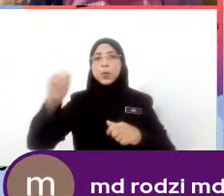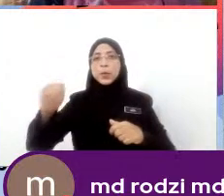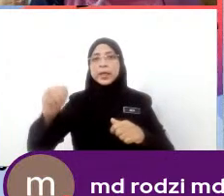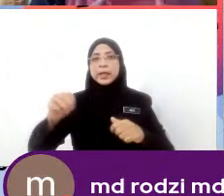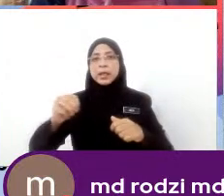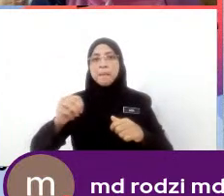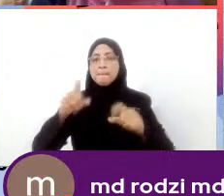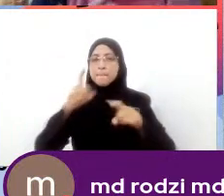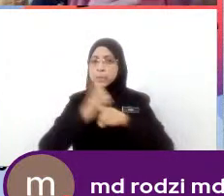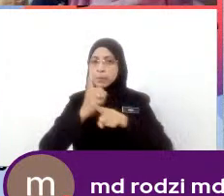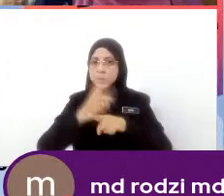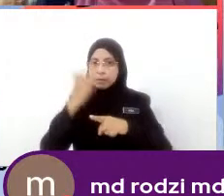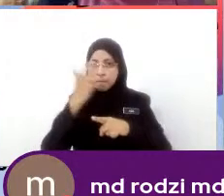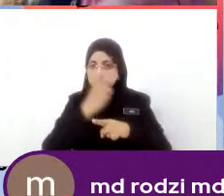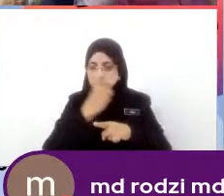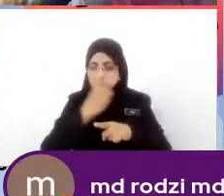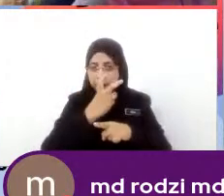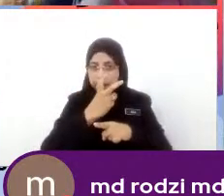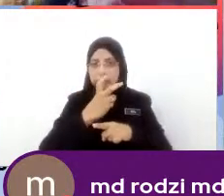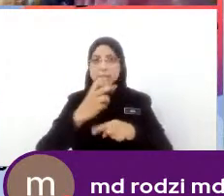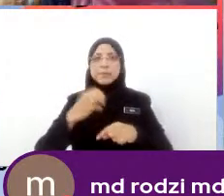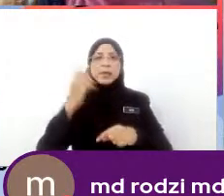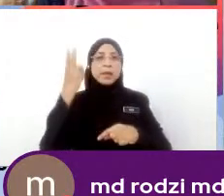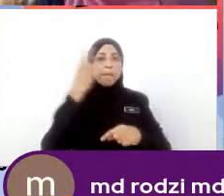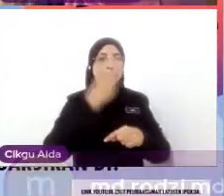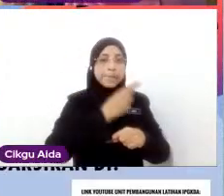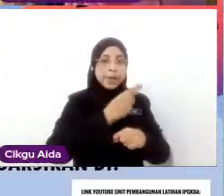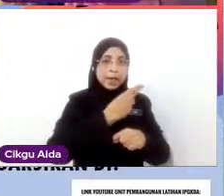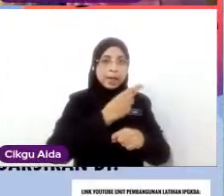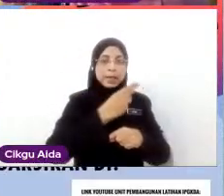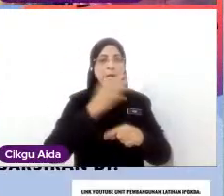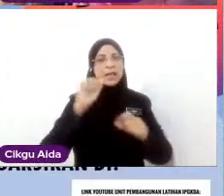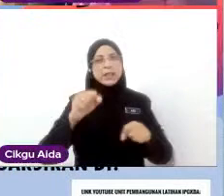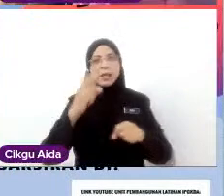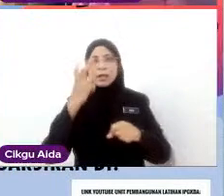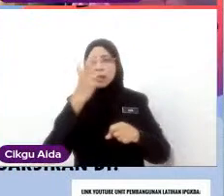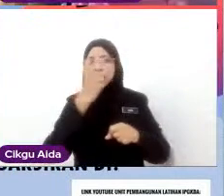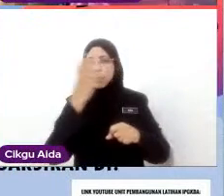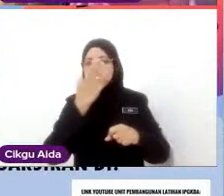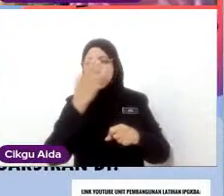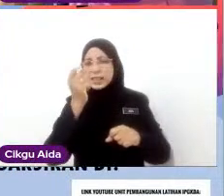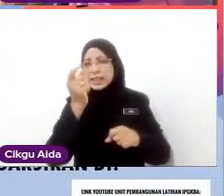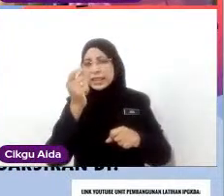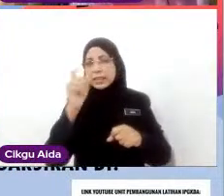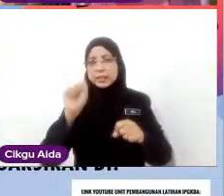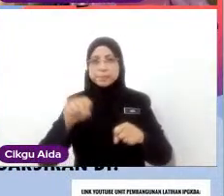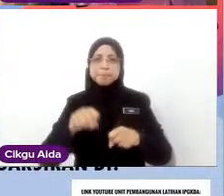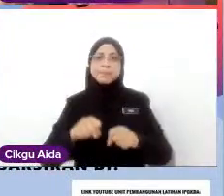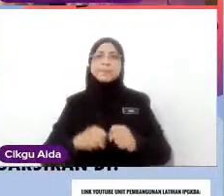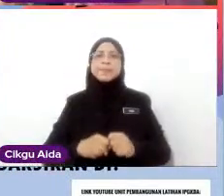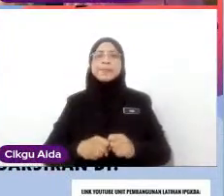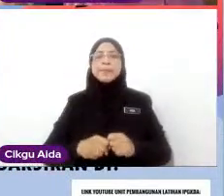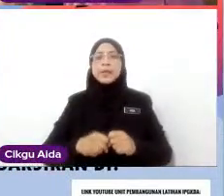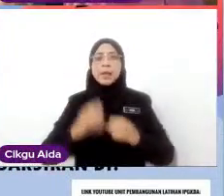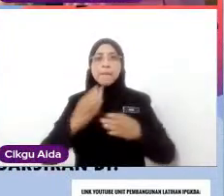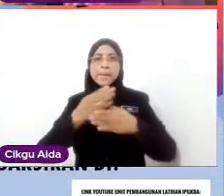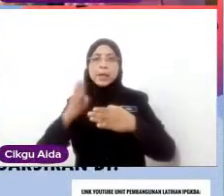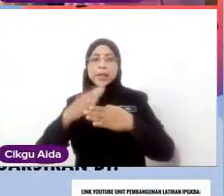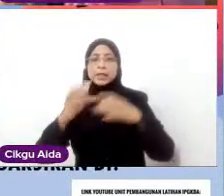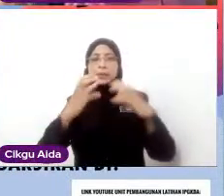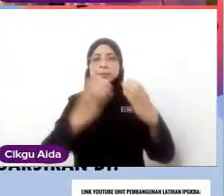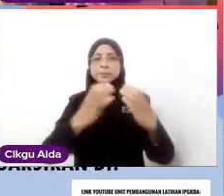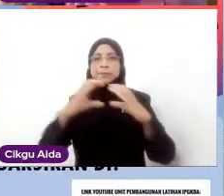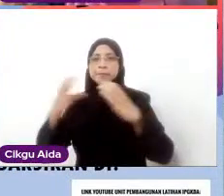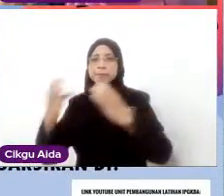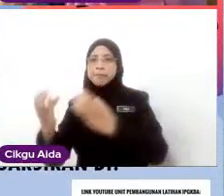blind. Kemudian yang dekat depan tu murid-murid yang low vision. Okay, cuma video tu bila cikgu-cikgu nak